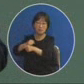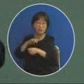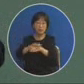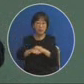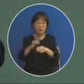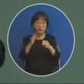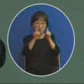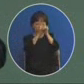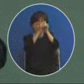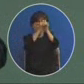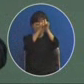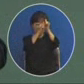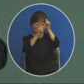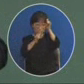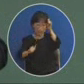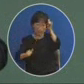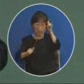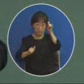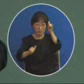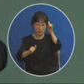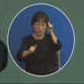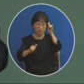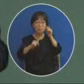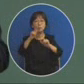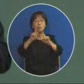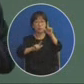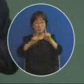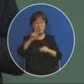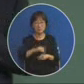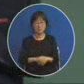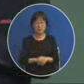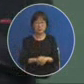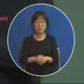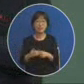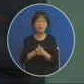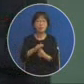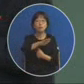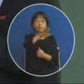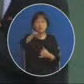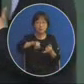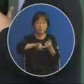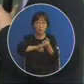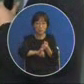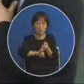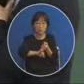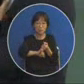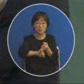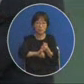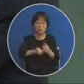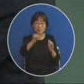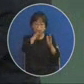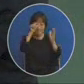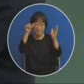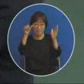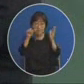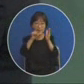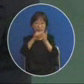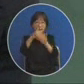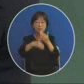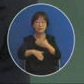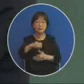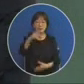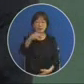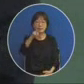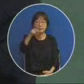그래서 인생 작품을 만들어야 됩니다. That's why we must make this life masterpiece. 우상 막을 수 있는